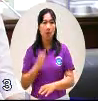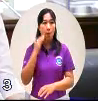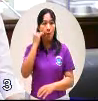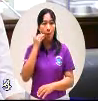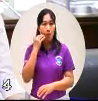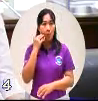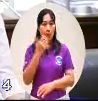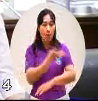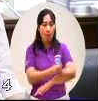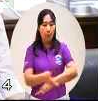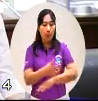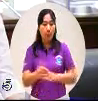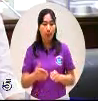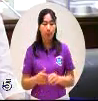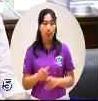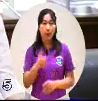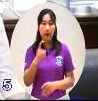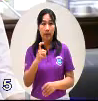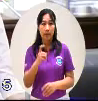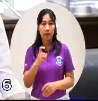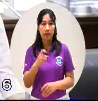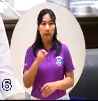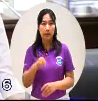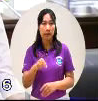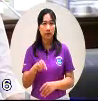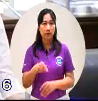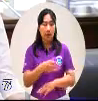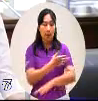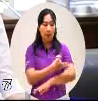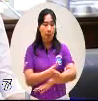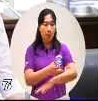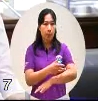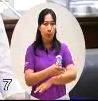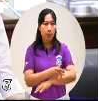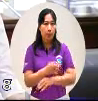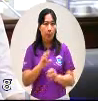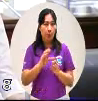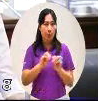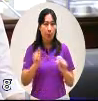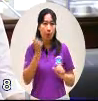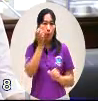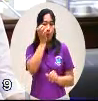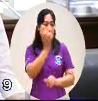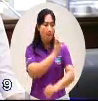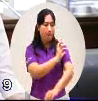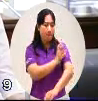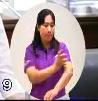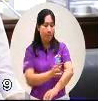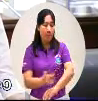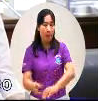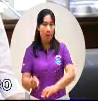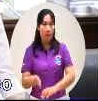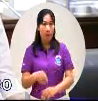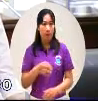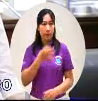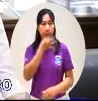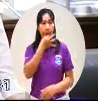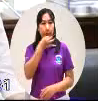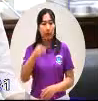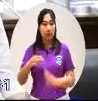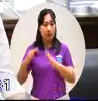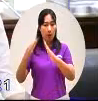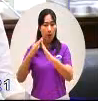兰溪流下来的土石我怕这边还有一个住家会冲